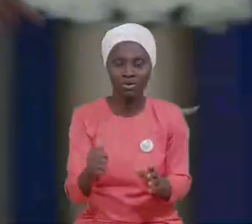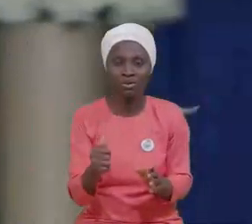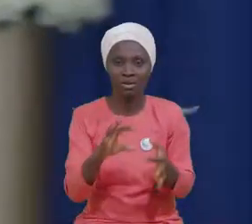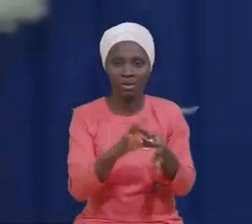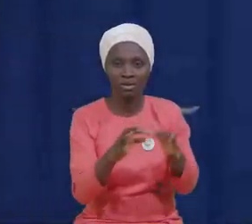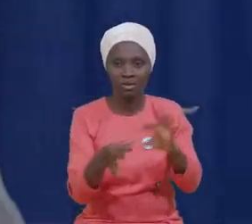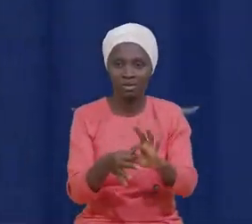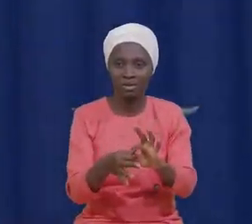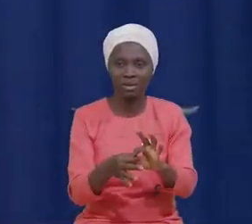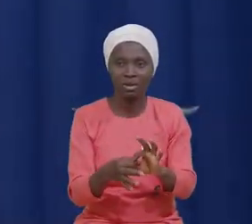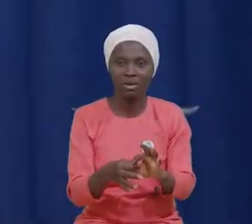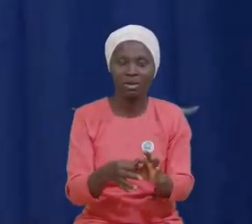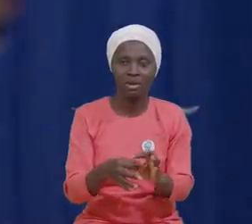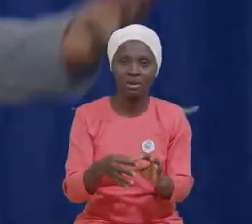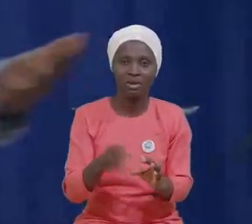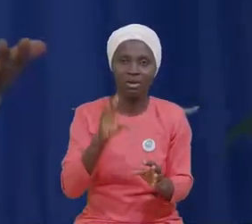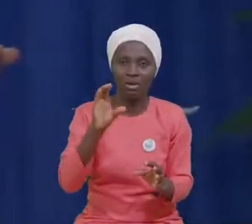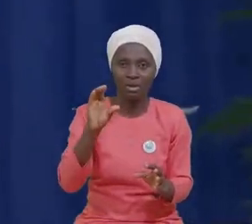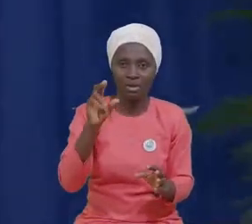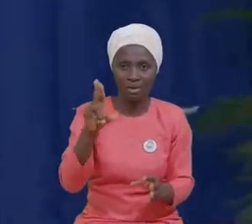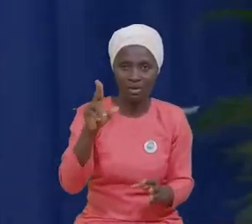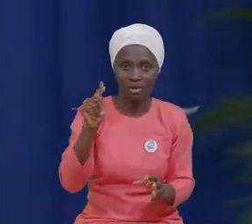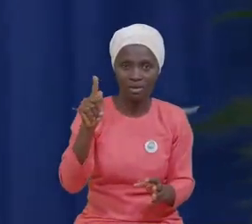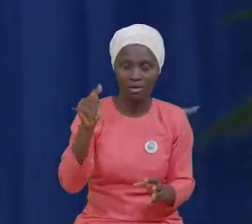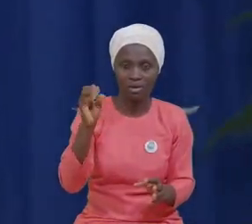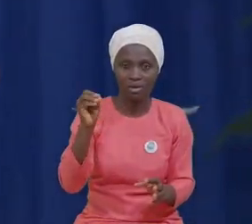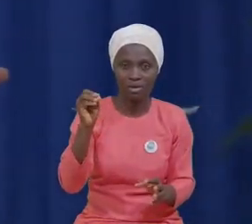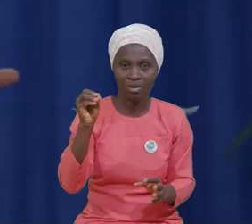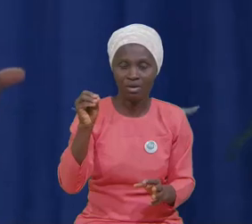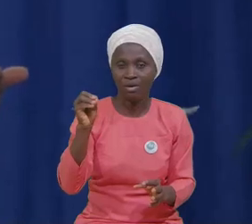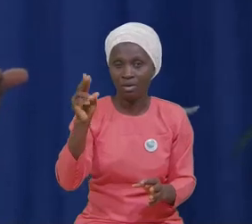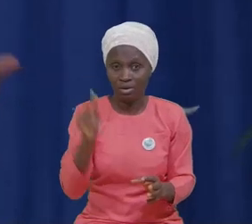Quand les choses t'environnent et tu brilles